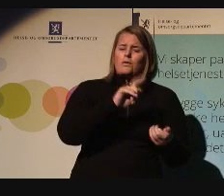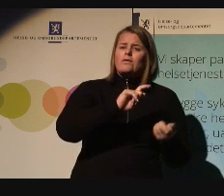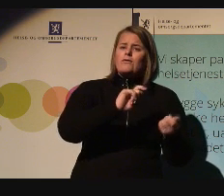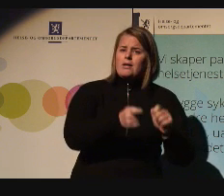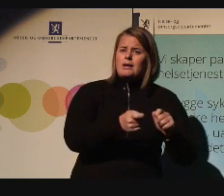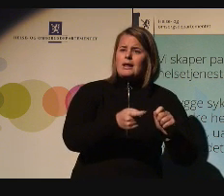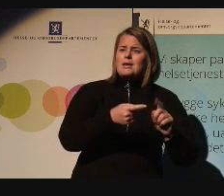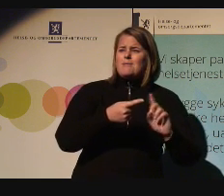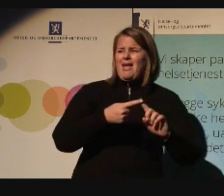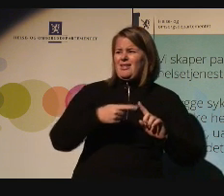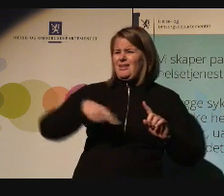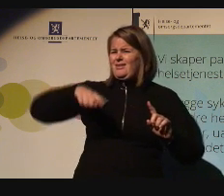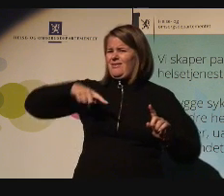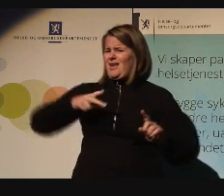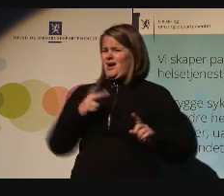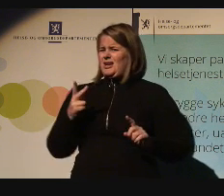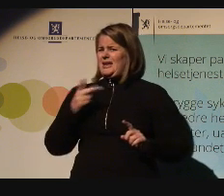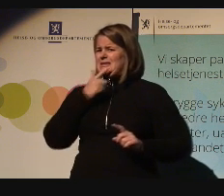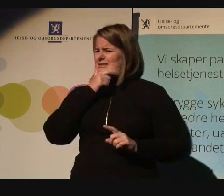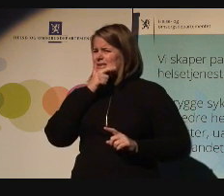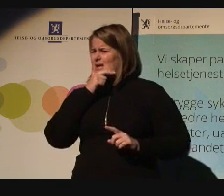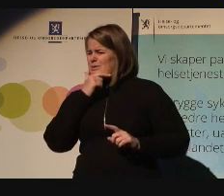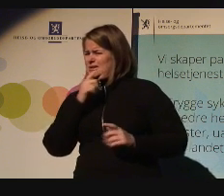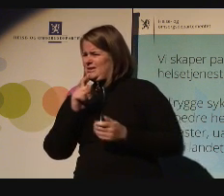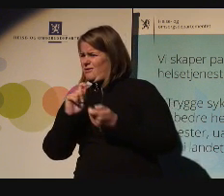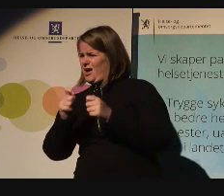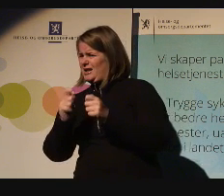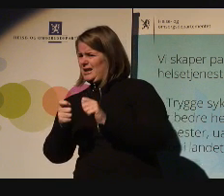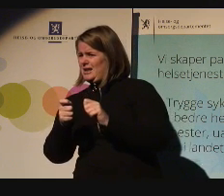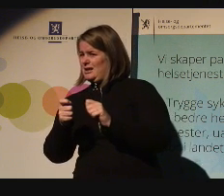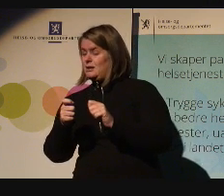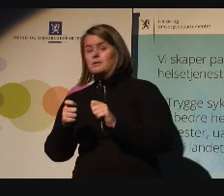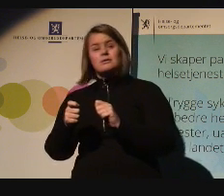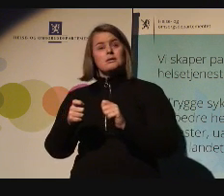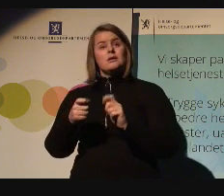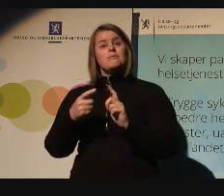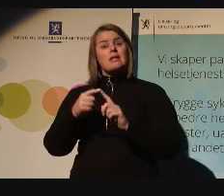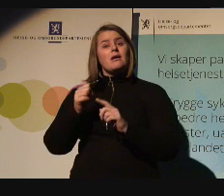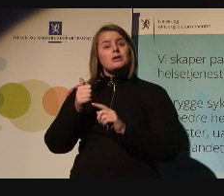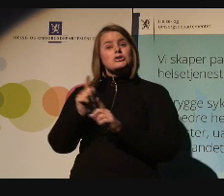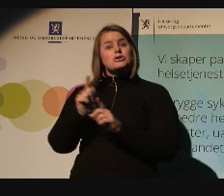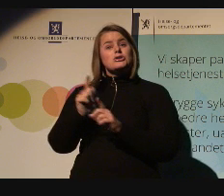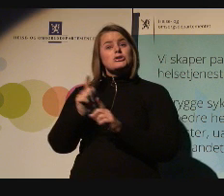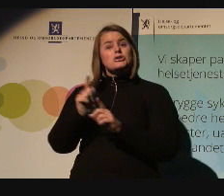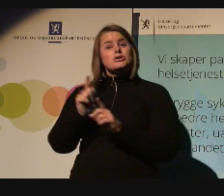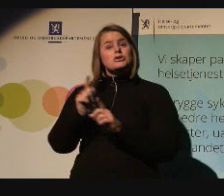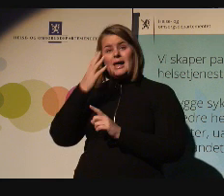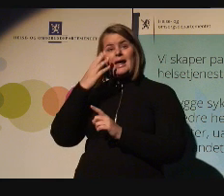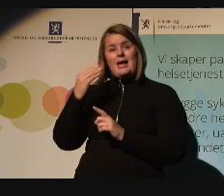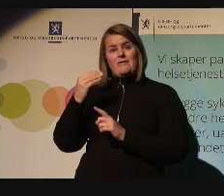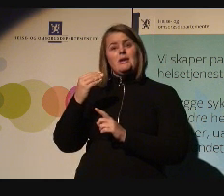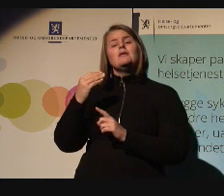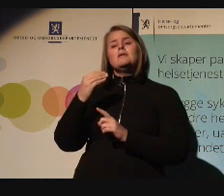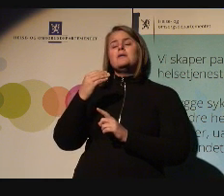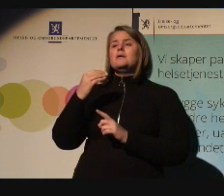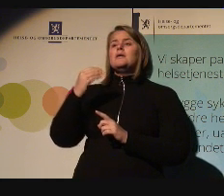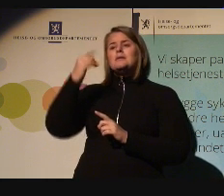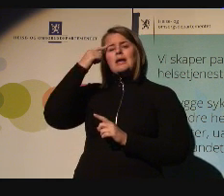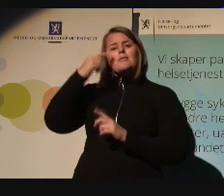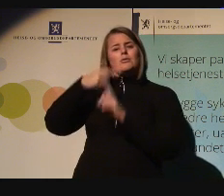ellers så vi litt skeptiske, men vi kan jo ta den litt optimistiske tonen sånn som reven gjør. Alt en overgang sånn når han ble flådd.